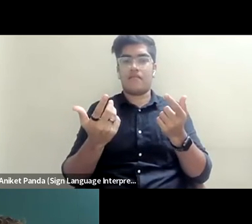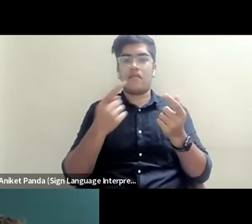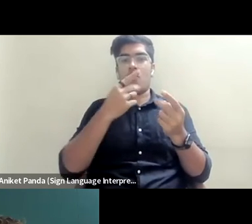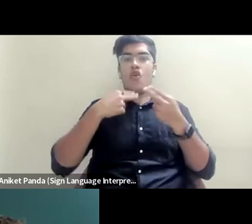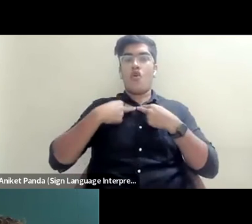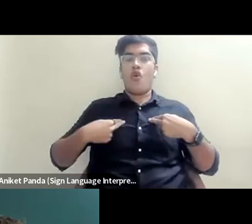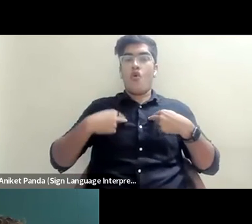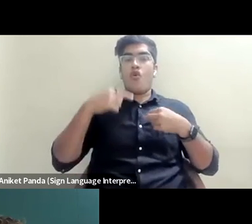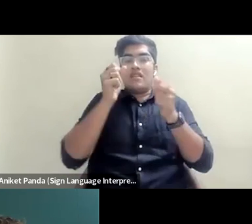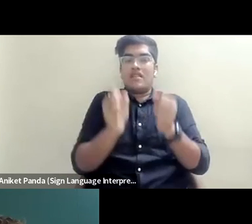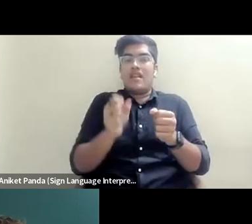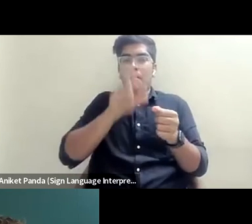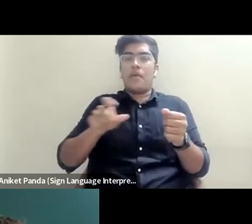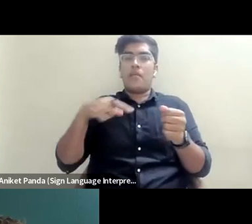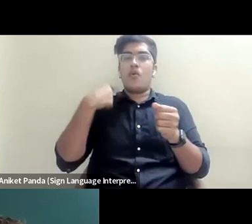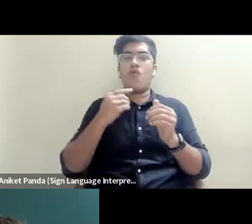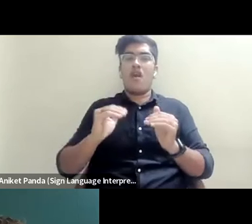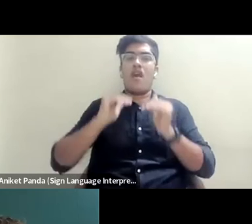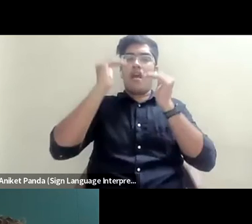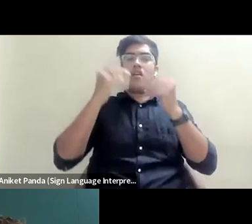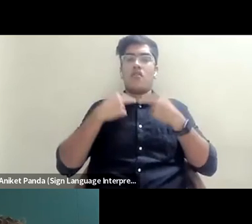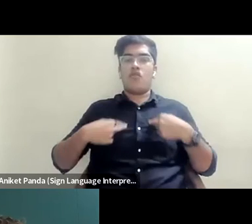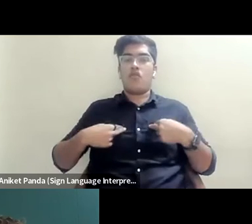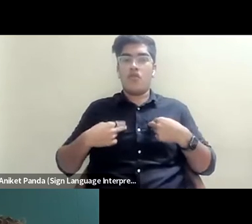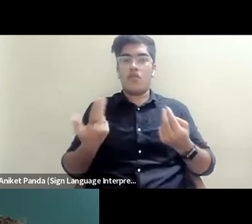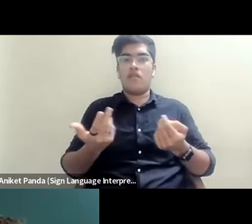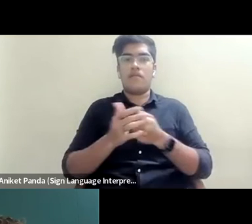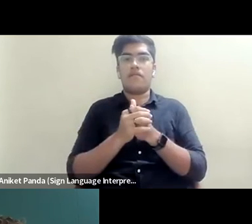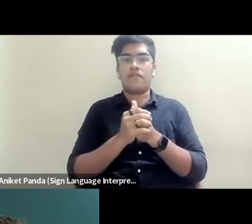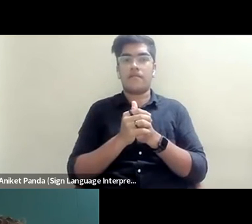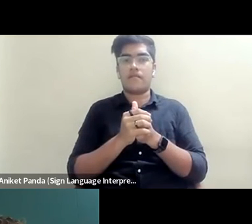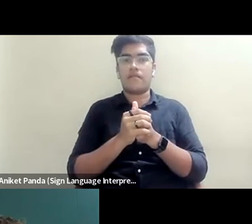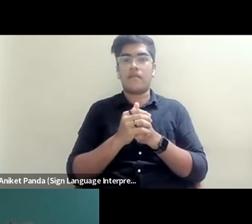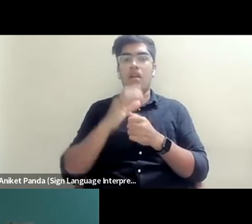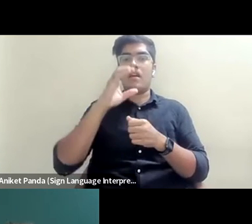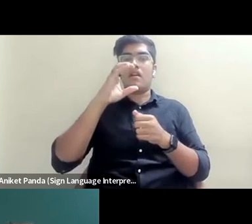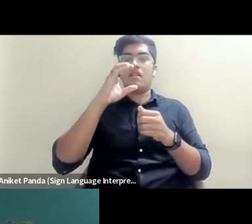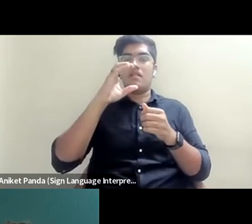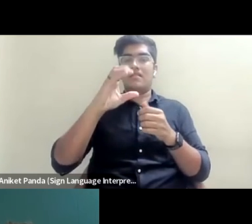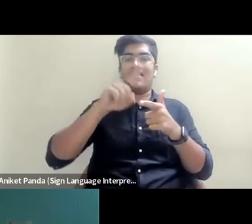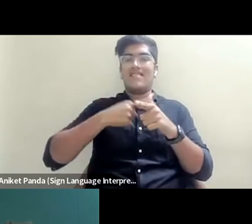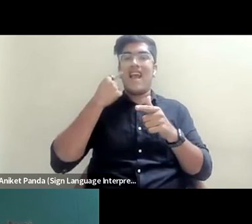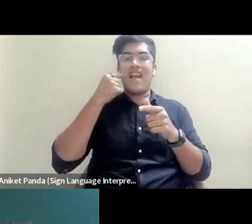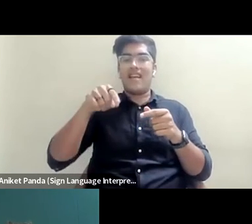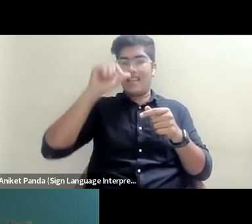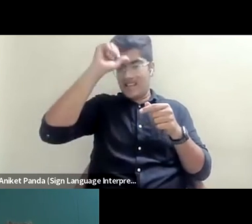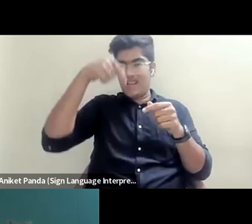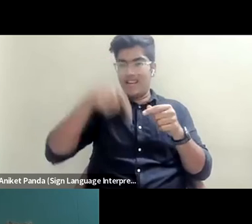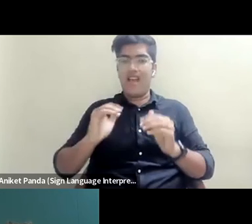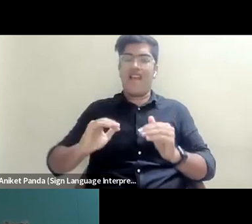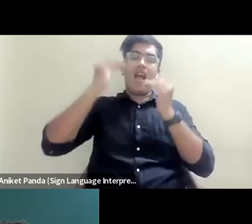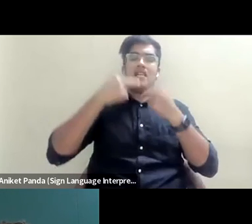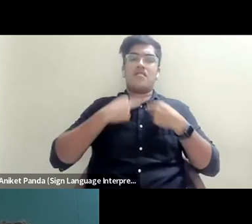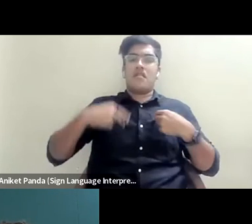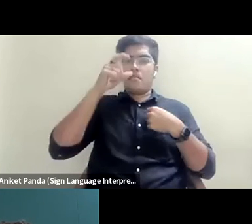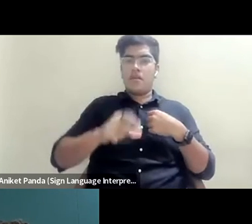जो मतलब जो क्या बोलते हैं जजेस हैं, जजेस हो, चीफ जस्टिस, वो देखो वो सब कास्ट अपर कास्ट के है।